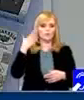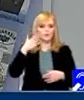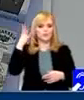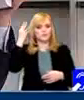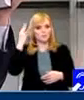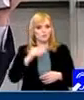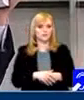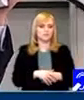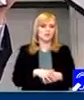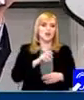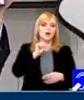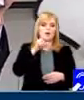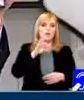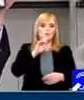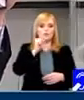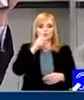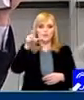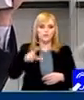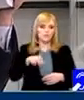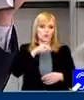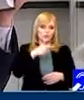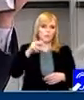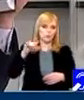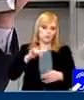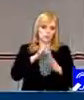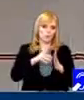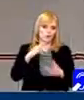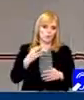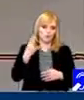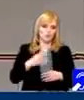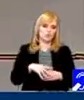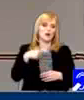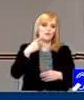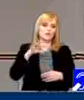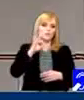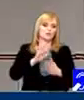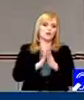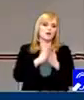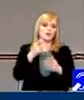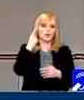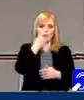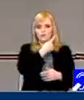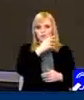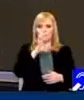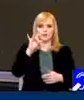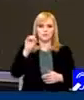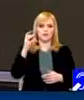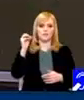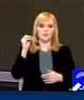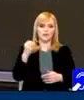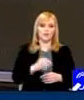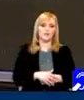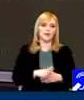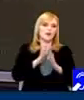despre limba română, iar jurnalistul și scriitorul Gheorghe Pârcea din Maramureș a adus în fața publicului cartea Ochii Basarabiei.